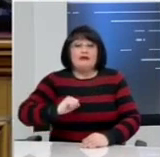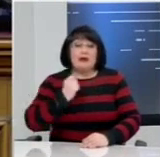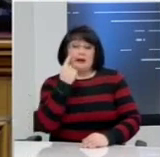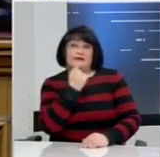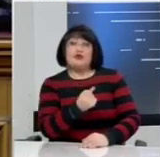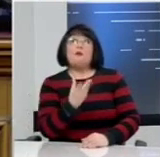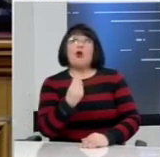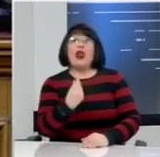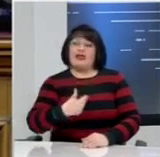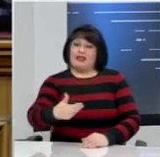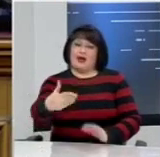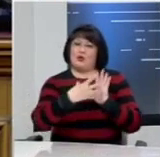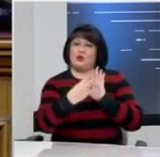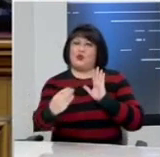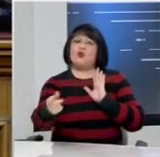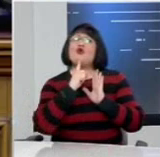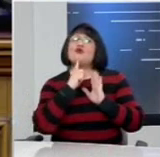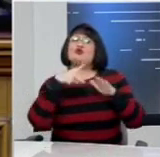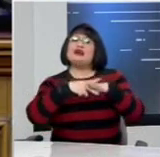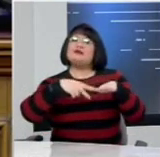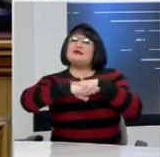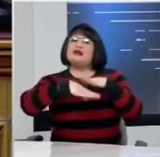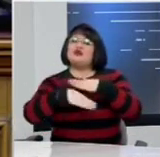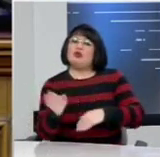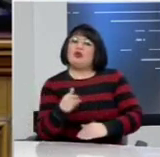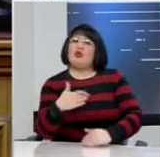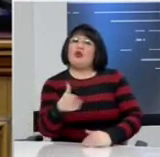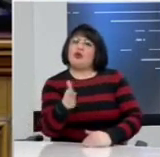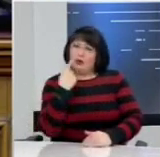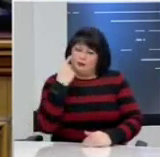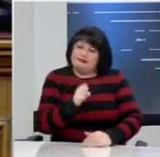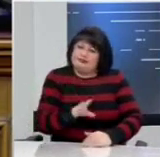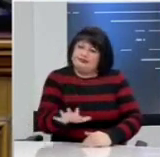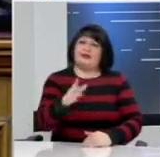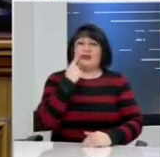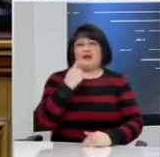τα πολλά που θα έχουμε στο μέλλον, θα πολλαπλασιαστούν στο μέλλον αυτά τα φαινόμενα.